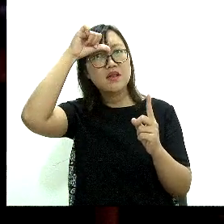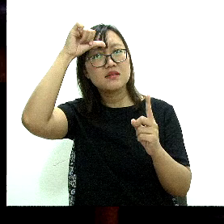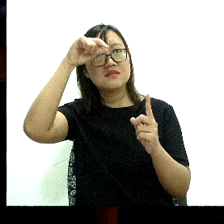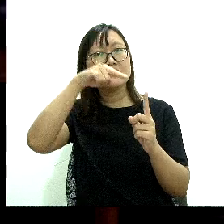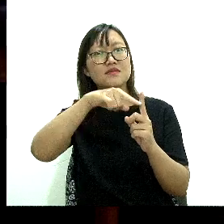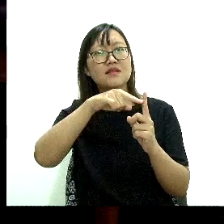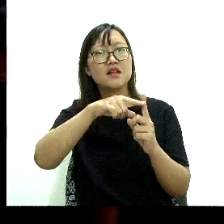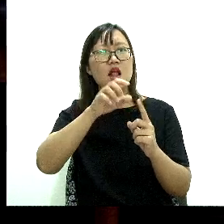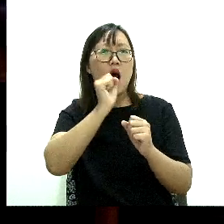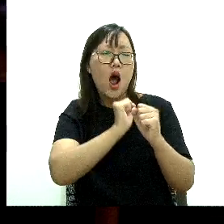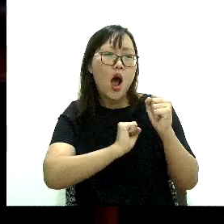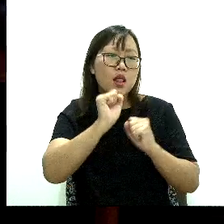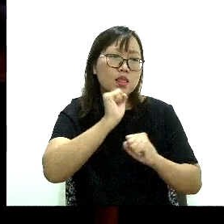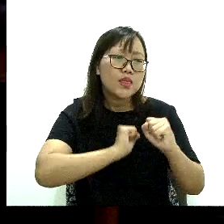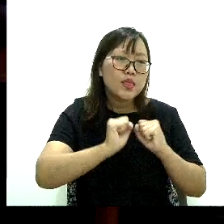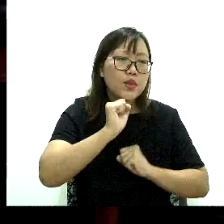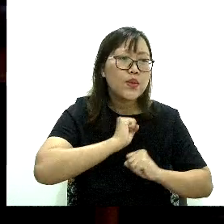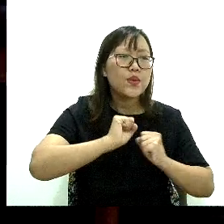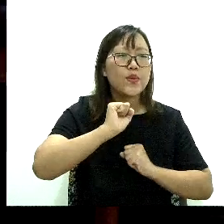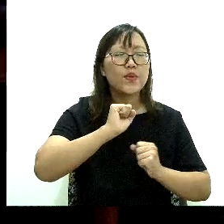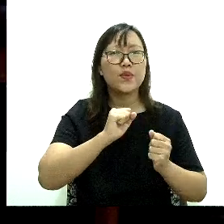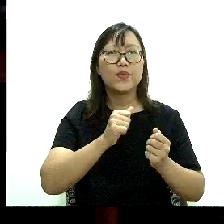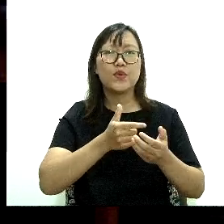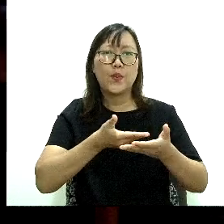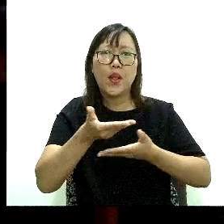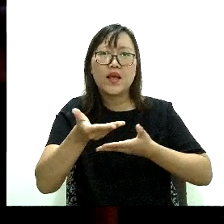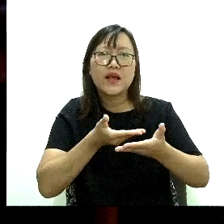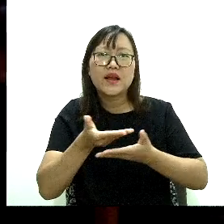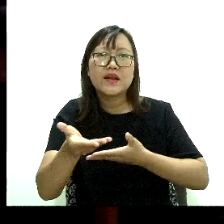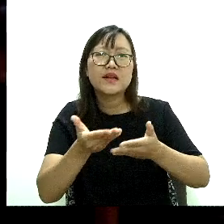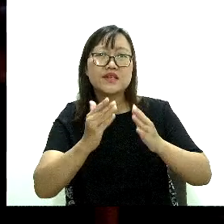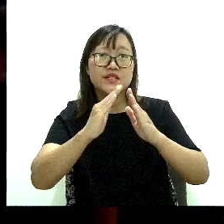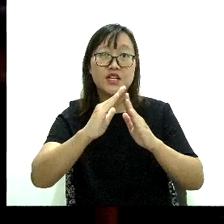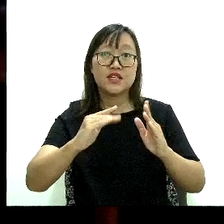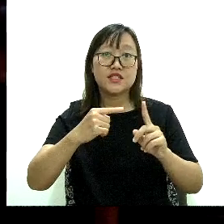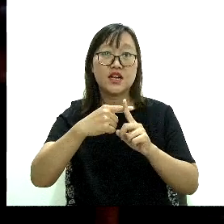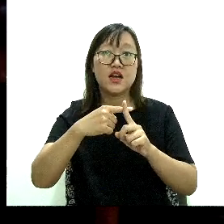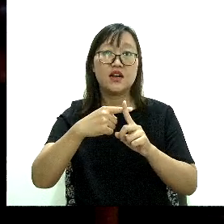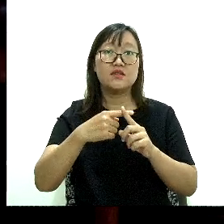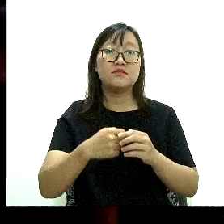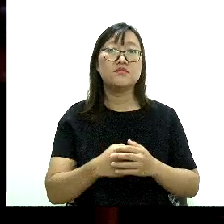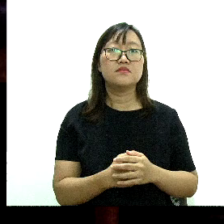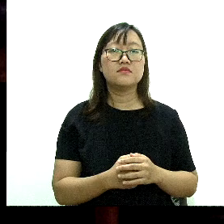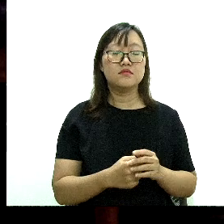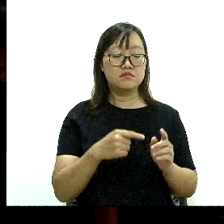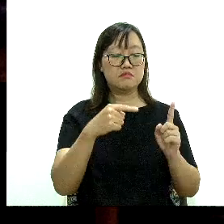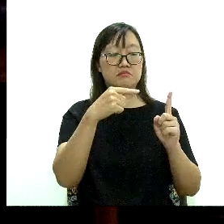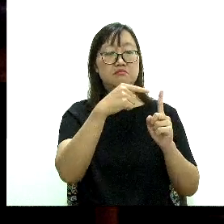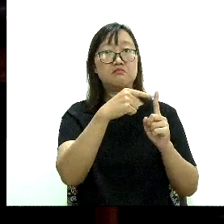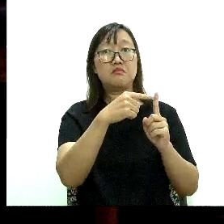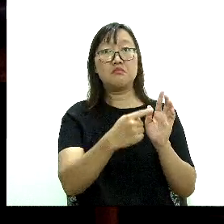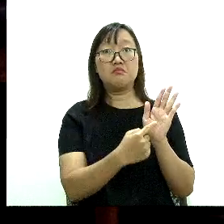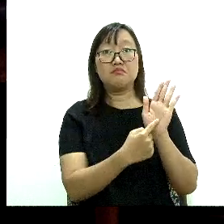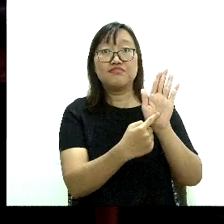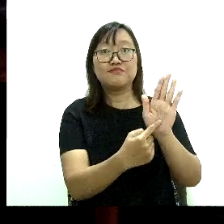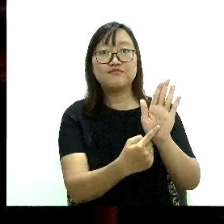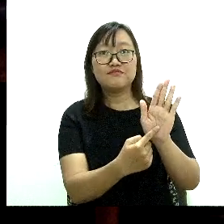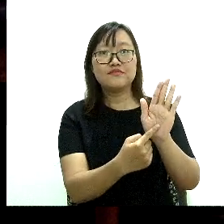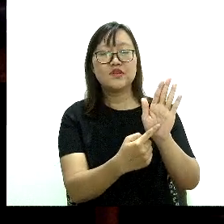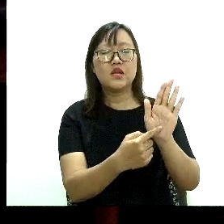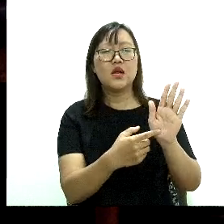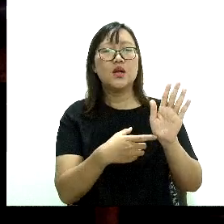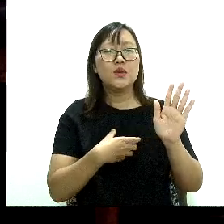dan terlibat dalam berbagai pelayanan di gereja. Menunjukkan buah dari imannya